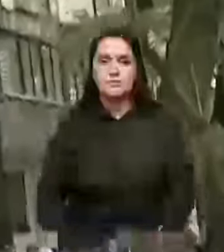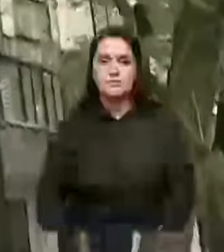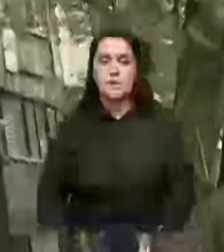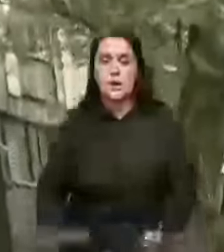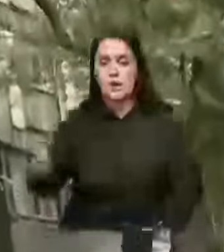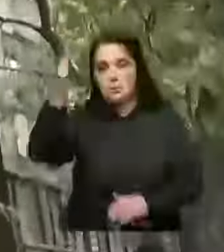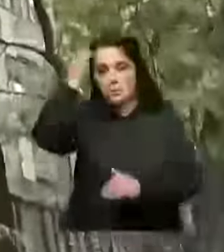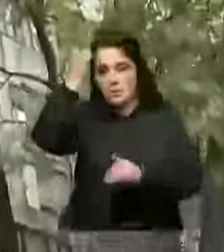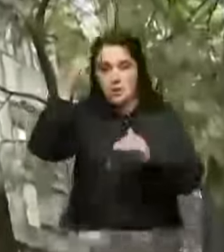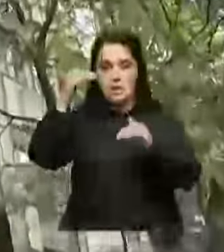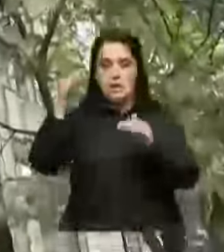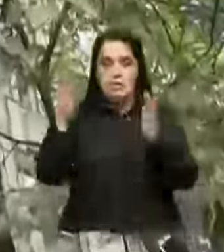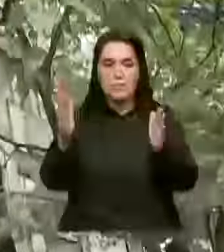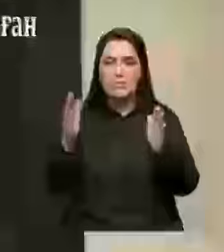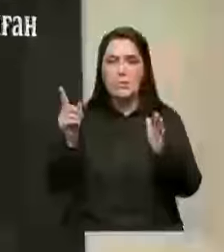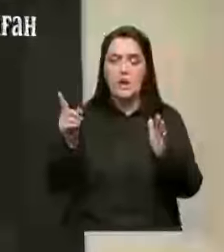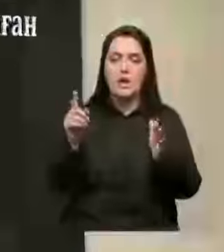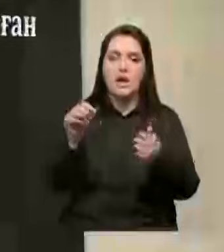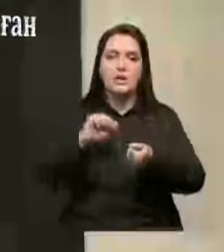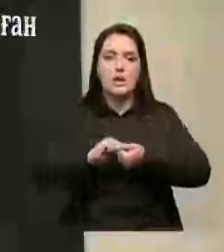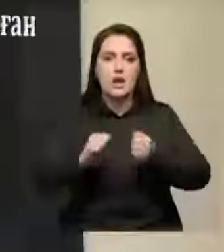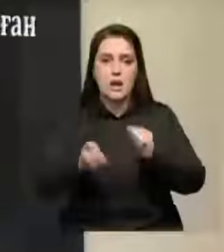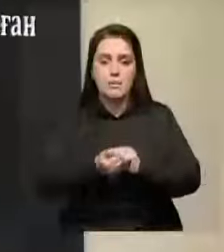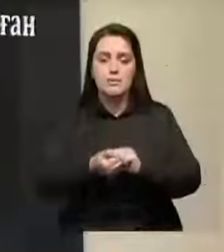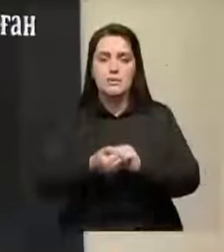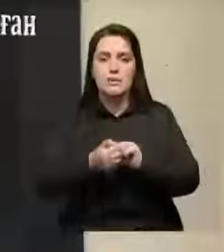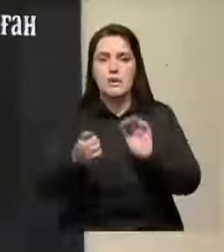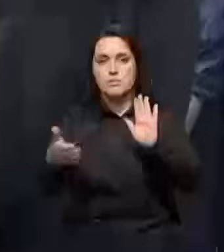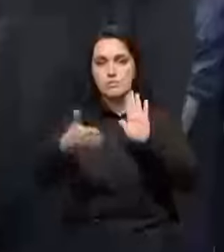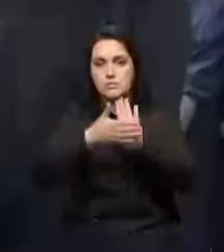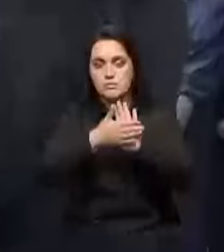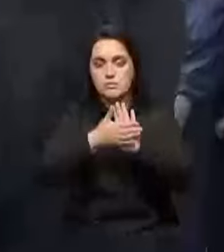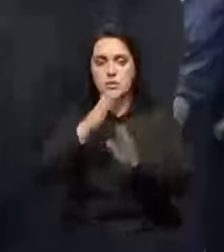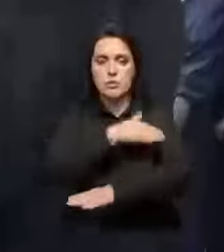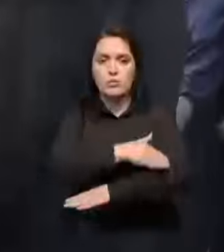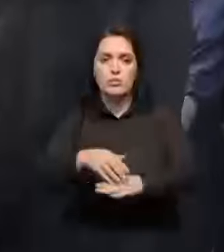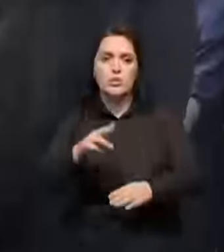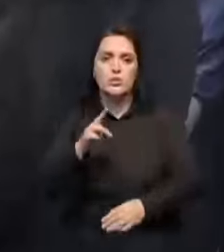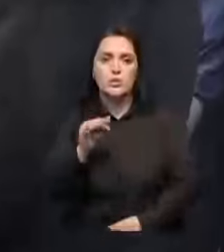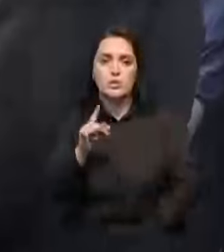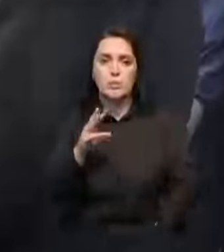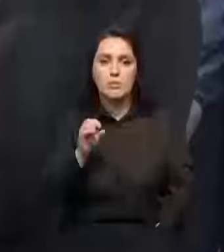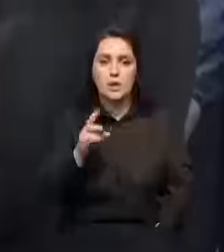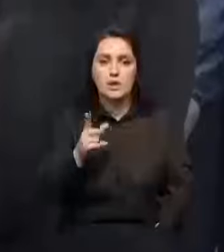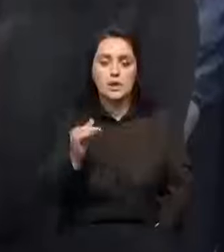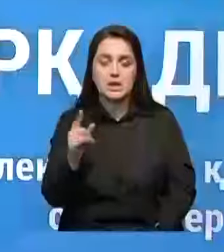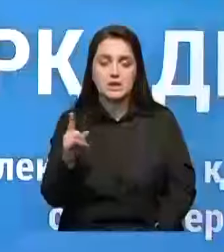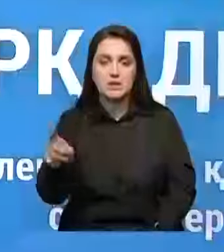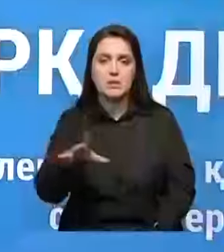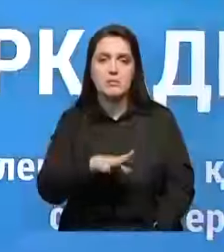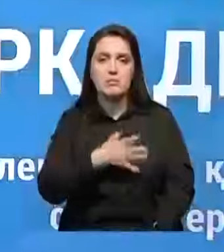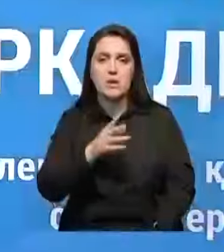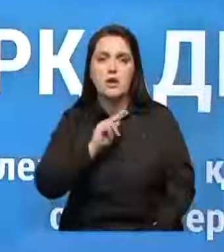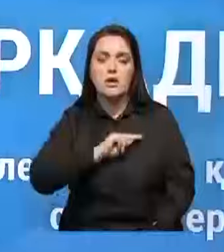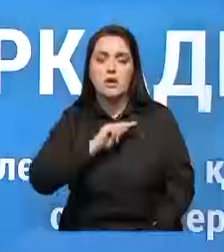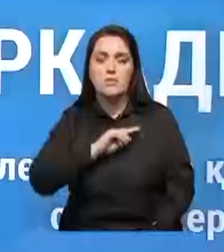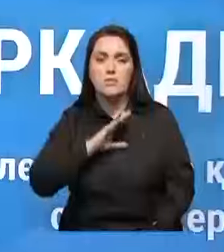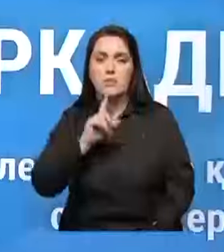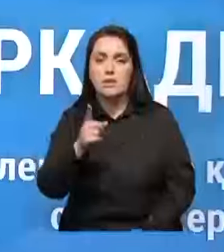Мемориальная доска выполнена из гранита и установлена на фасаде здания дома по улице Курмангазы. Здесь политик жил порядка 10 лет, начиная